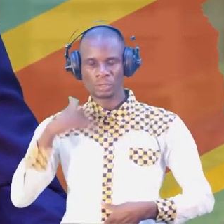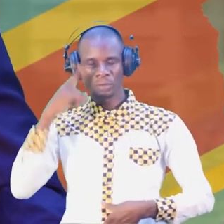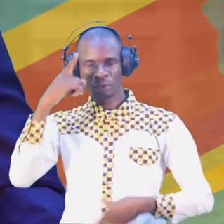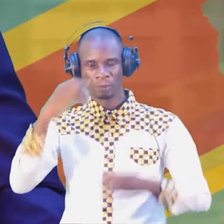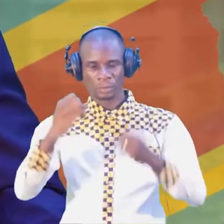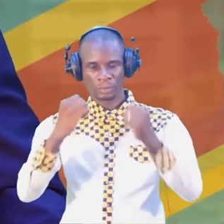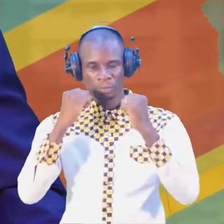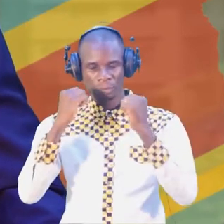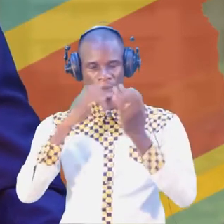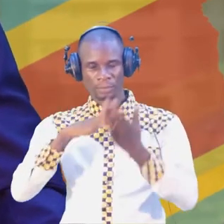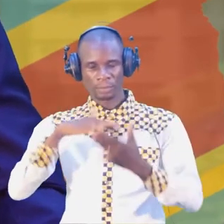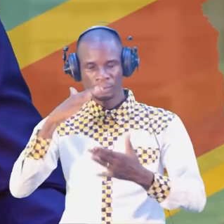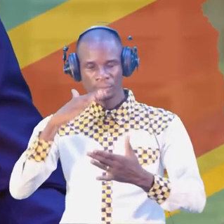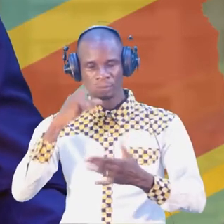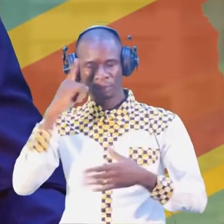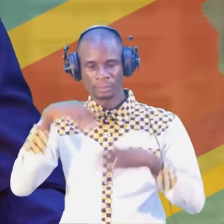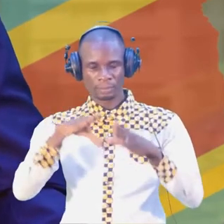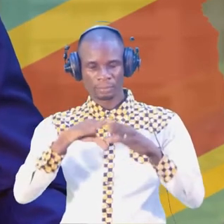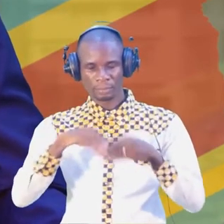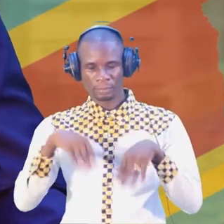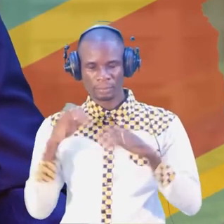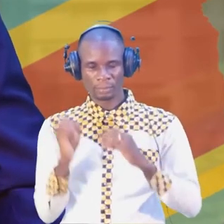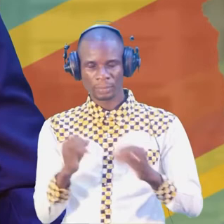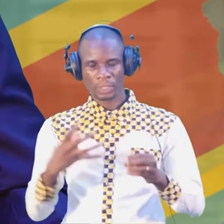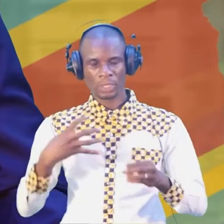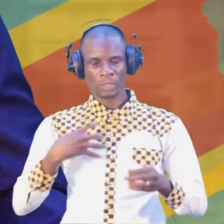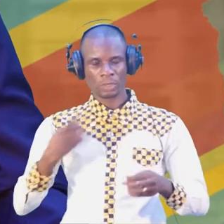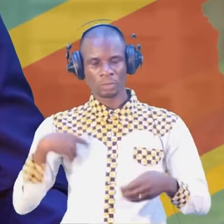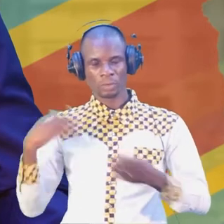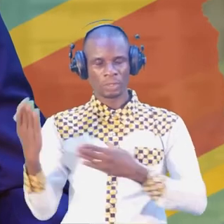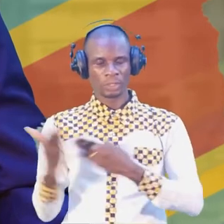glorifié. Accepte de disposer nos cœurs